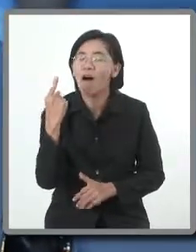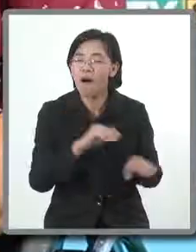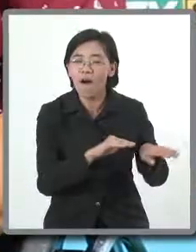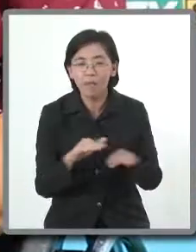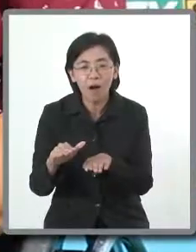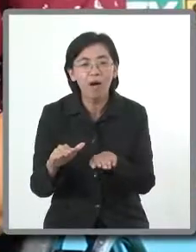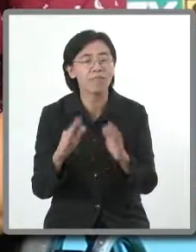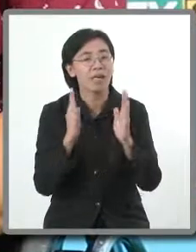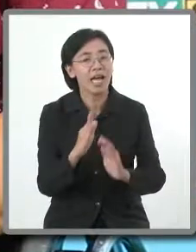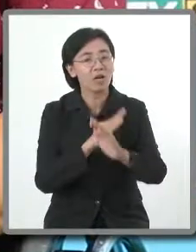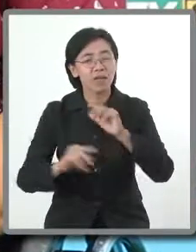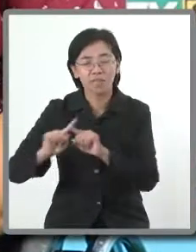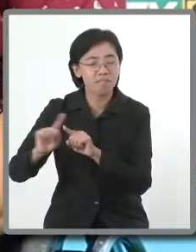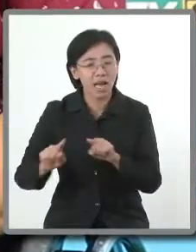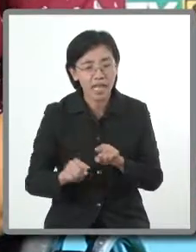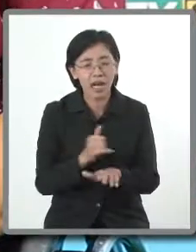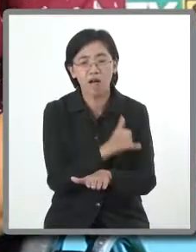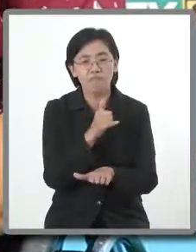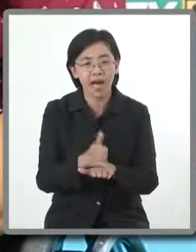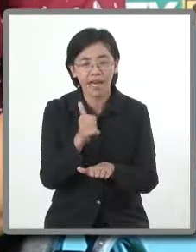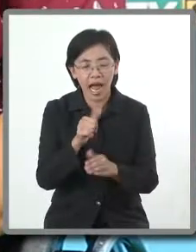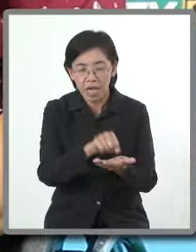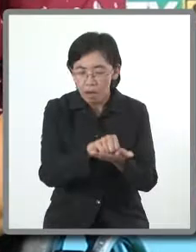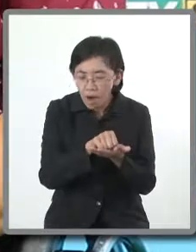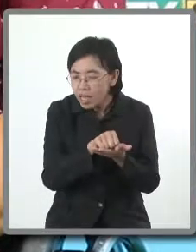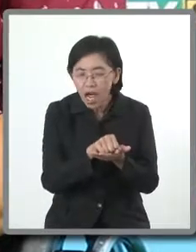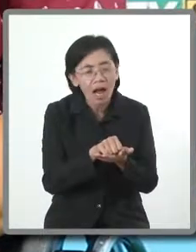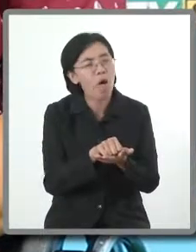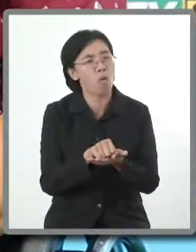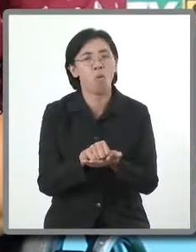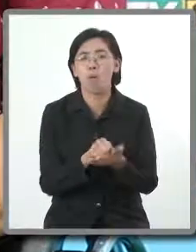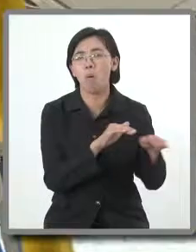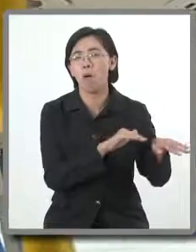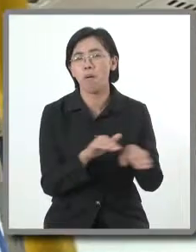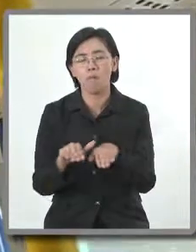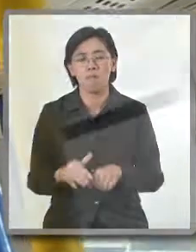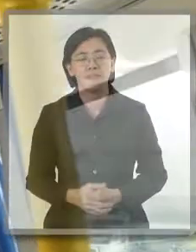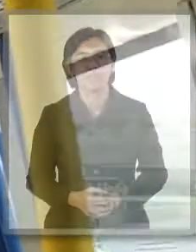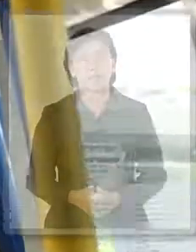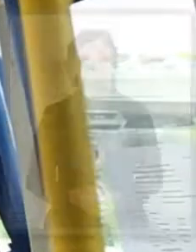มีสิ่งอำนวยความสะดวกพร้อมสับนะครับ